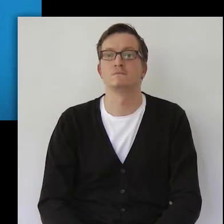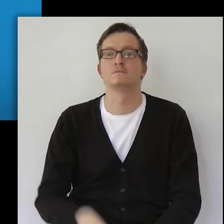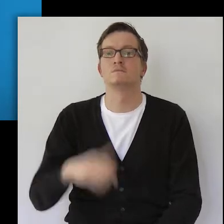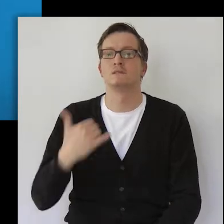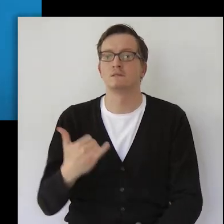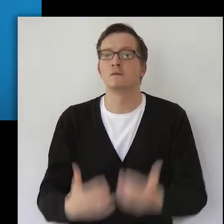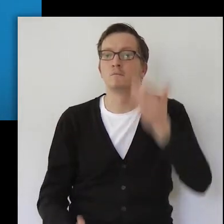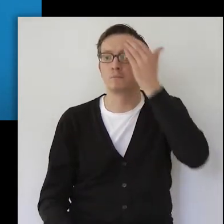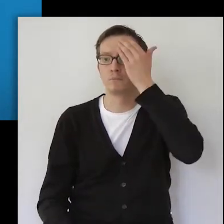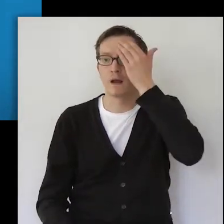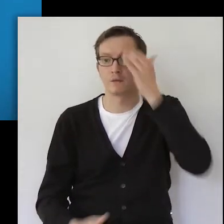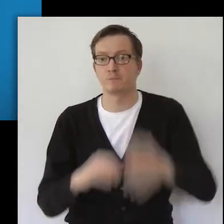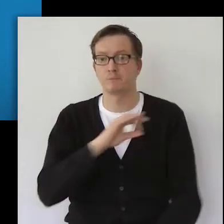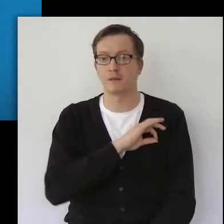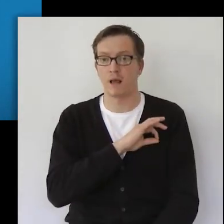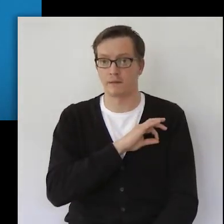die Piratenpartei